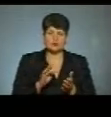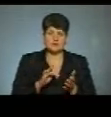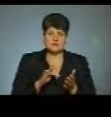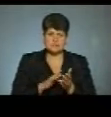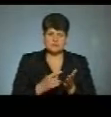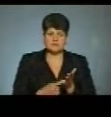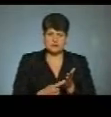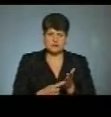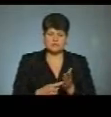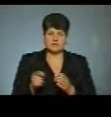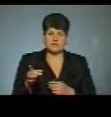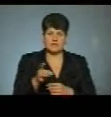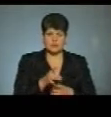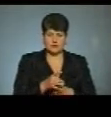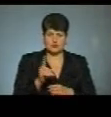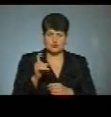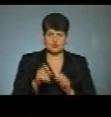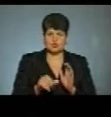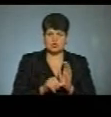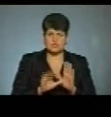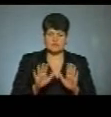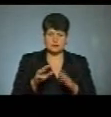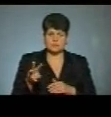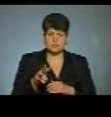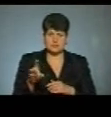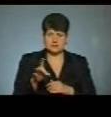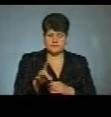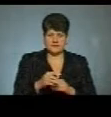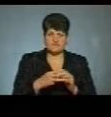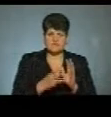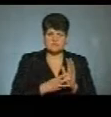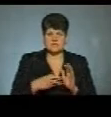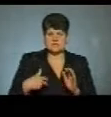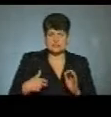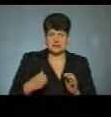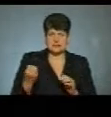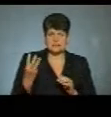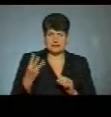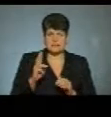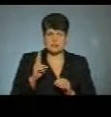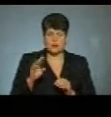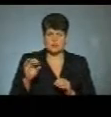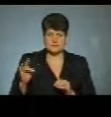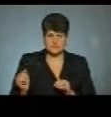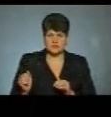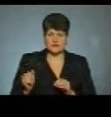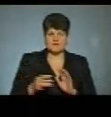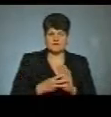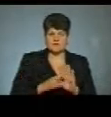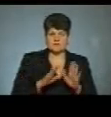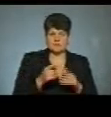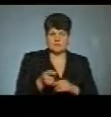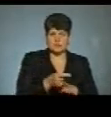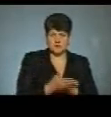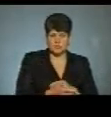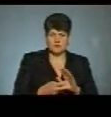коронавірус підтвердили у таких районах 106 випадків у Монастириському, 18 у Заліщицькому, 13 у Козівському, 8 випадків у